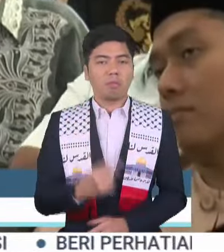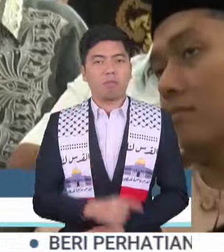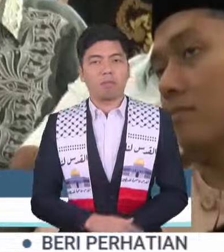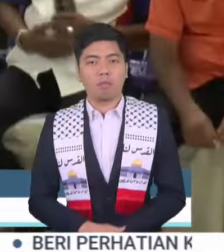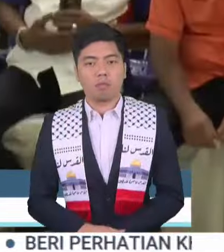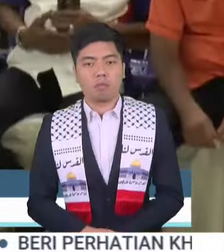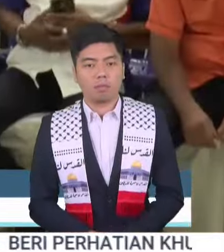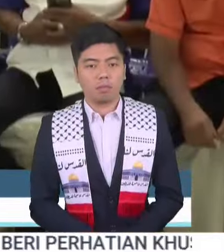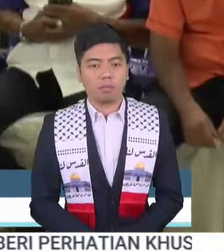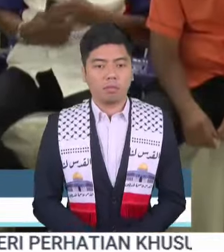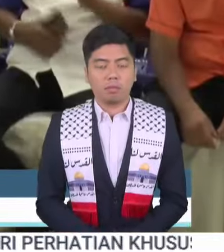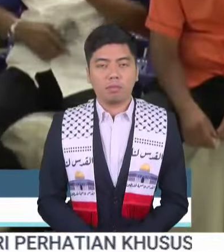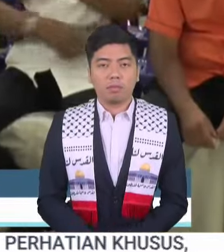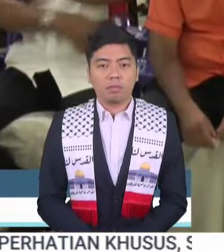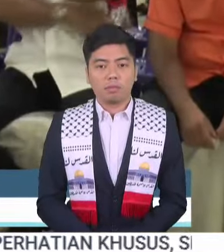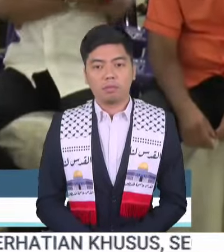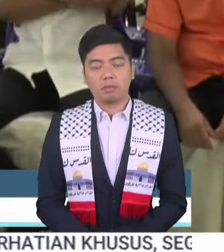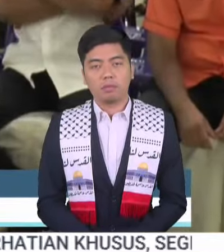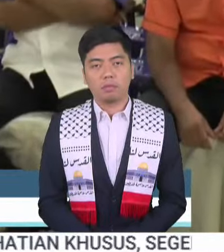Masjid dan surau